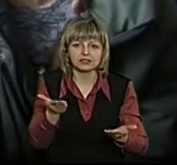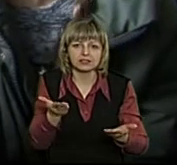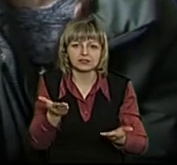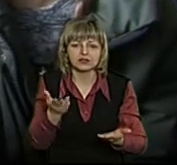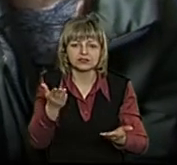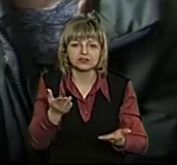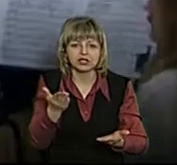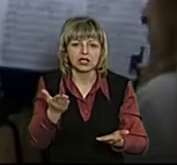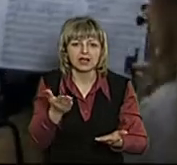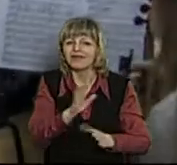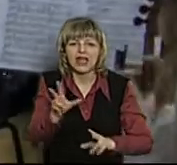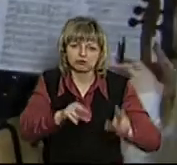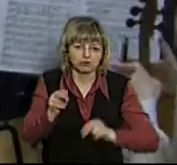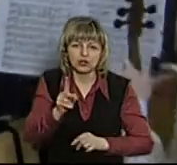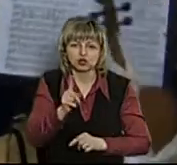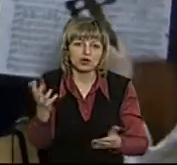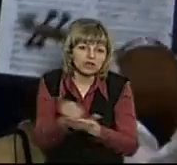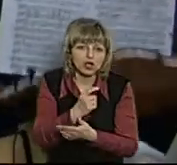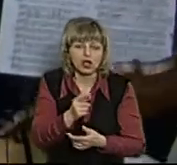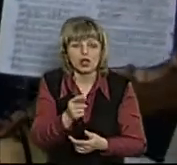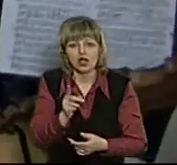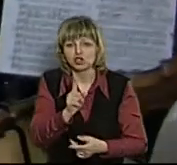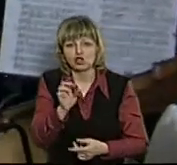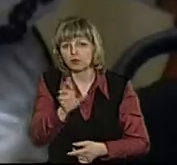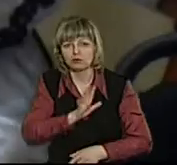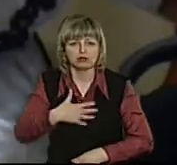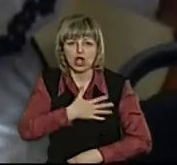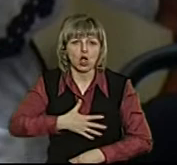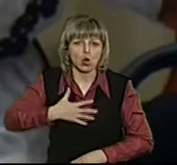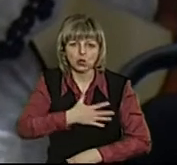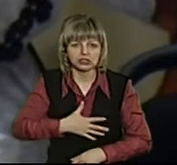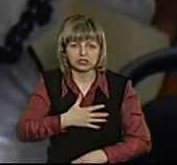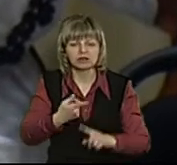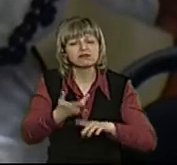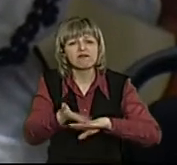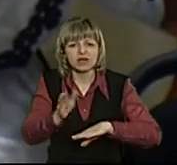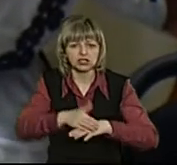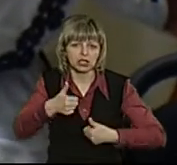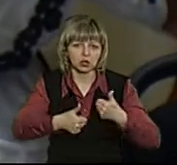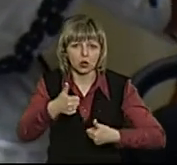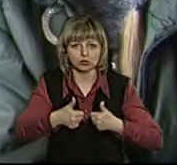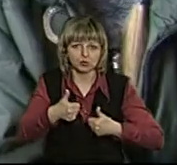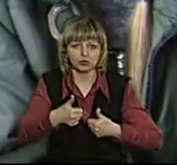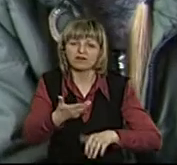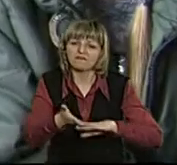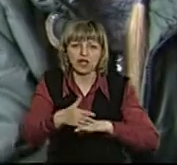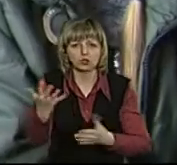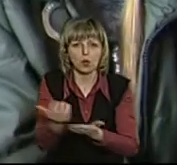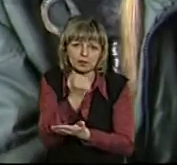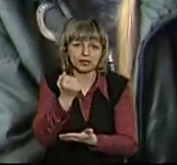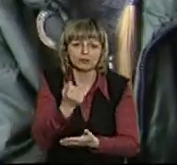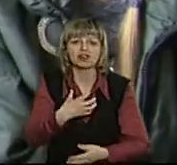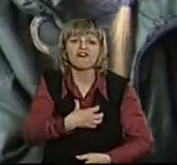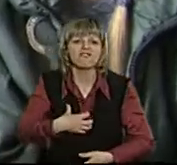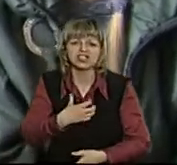не сподіватися на перемогу, щоб потім, якщо не виграєш, не бути розчарованим. Бо це достатньо важкий конкурс, дуже важко буде перемогти. І тільки важливо те,